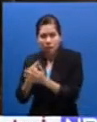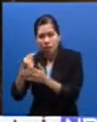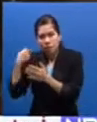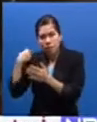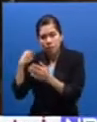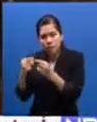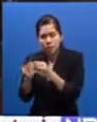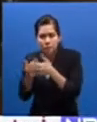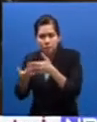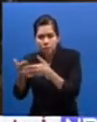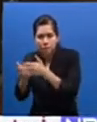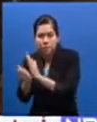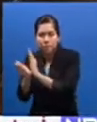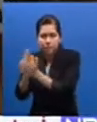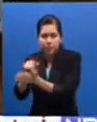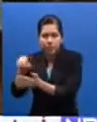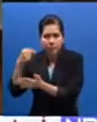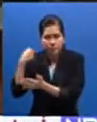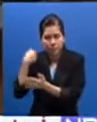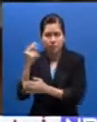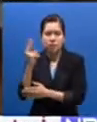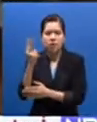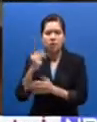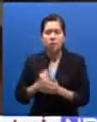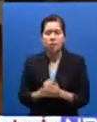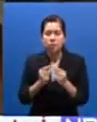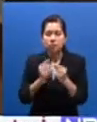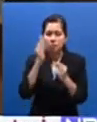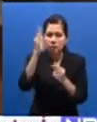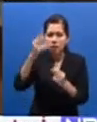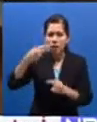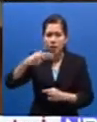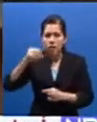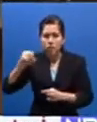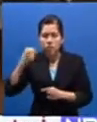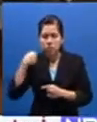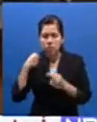หารือที่จะปรับหลักสูตรนักเรียนนายร้อยตำรวจให้มีความทันสมัยสอดคล้องกับยุคปัจจุบัน